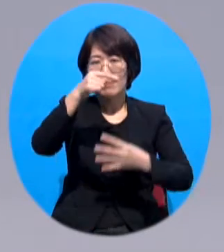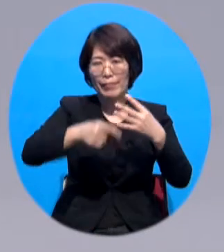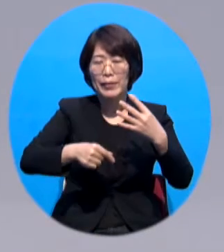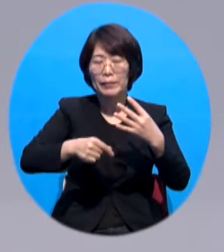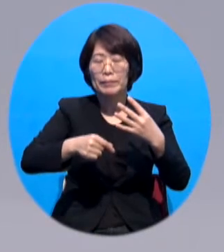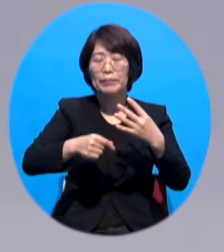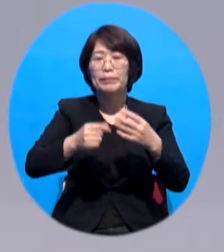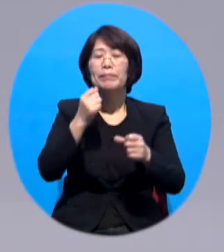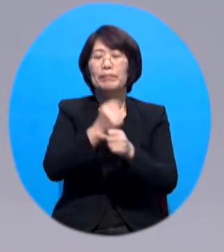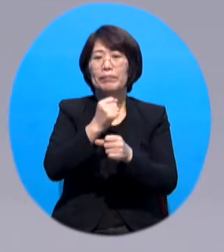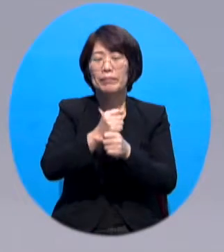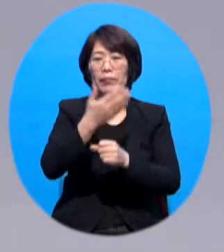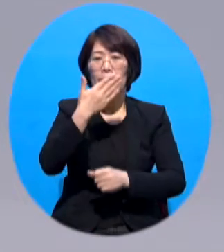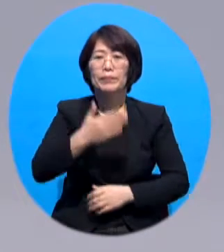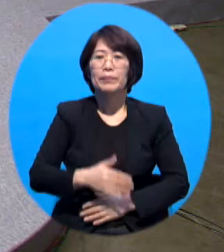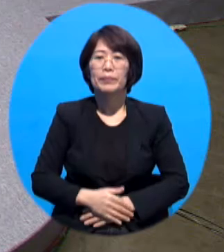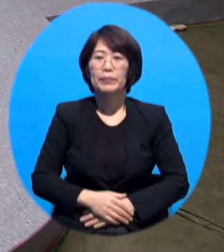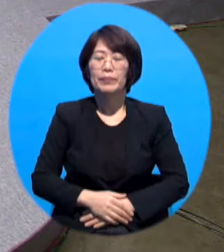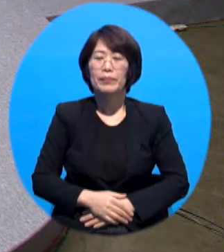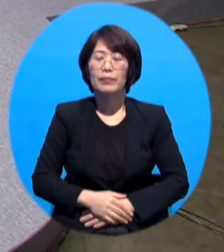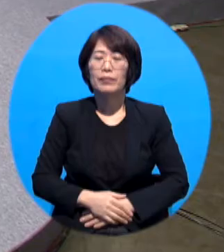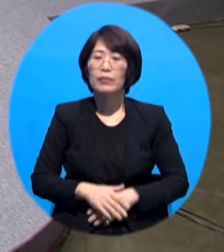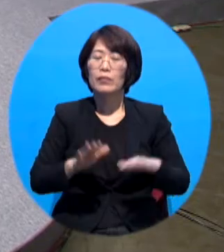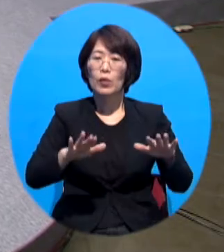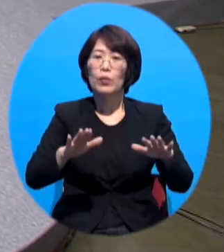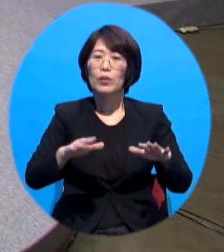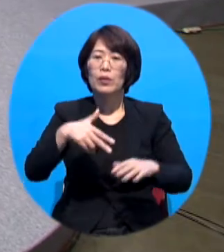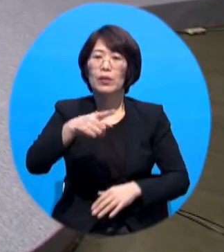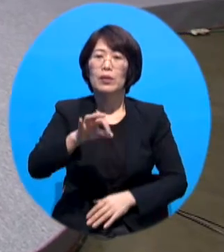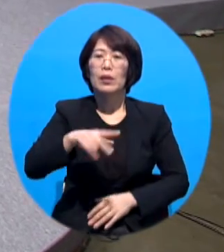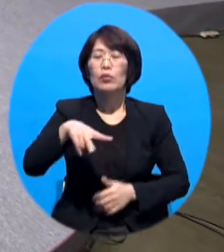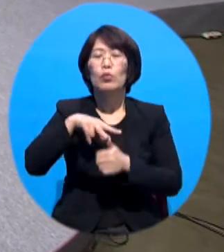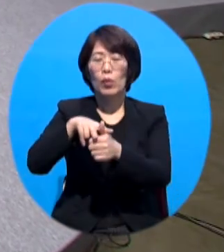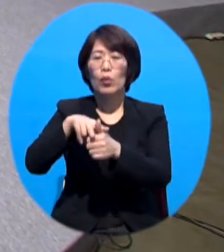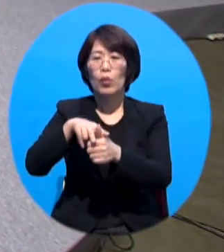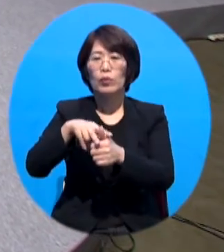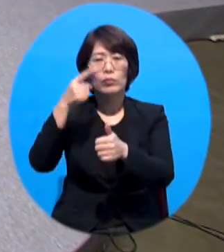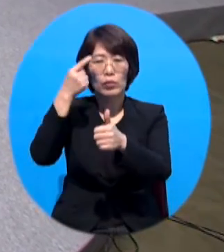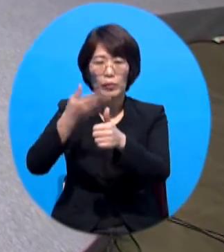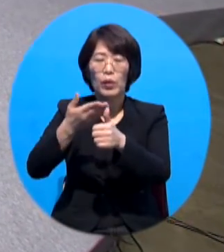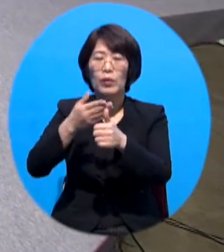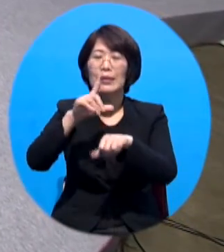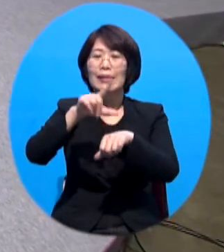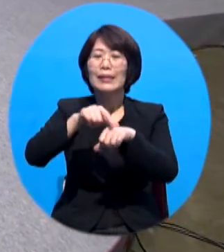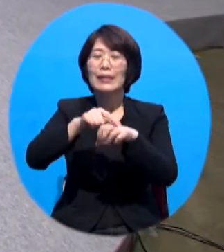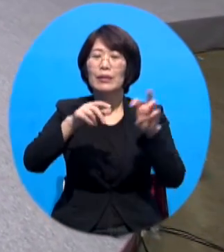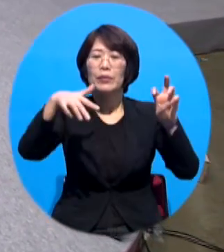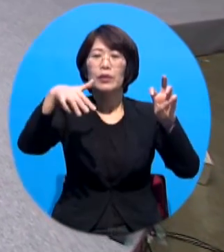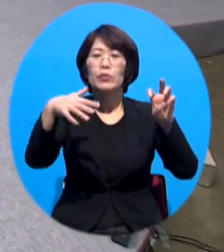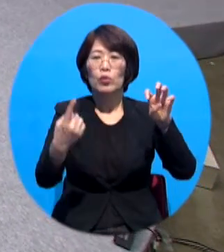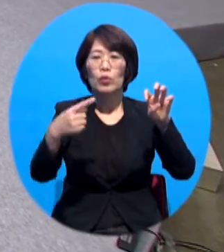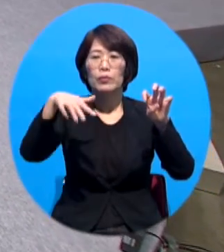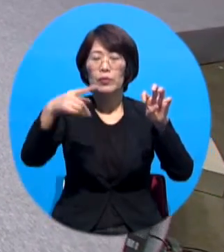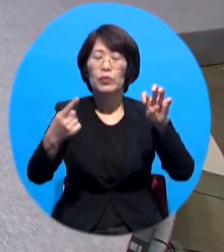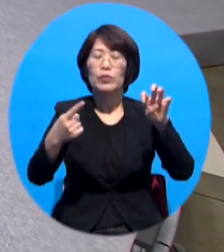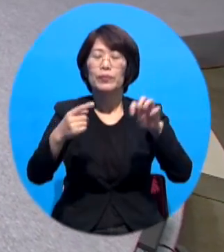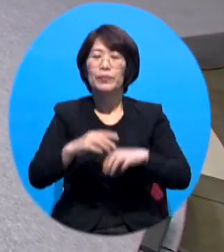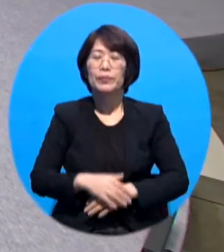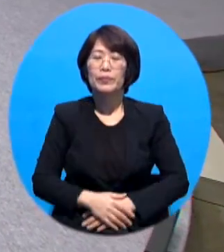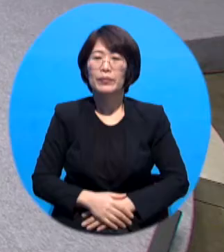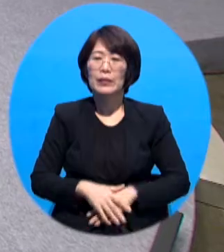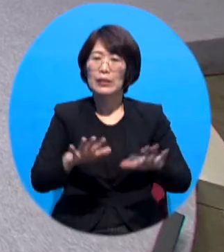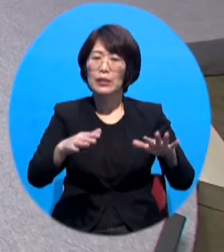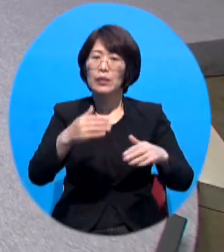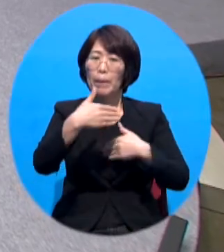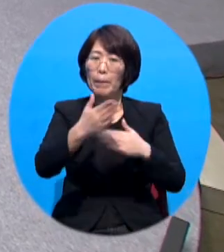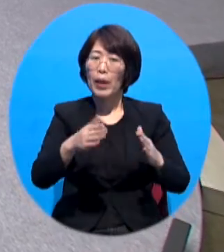하겠습니다 4 이번에는 장소 등 후보에게 질문 해 주시고요 질문 시간 30초 입니다 예 요조